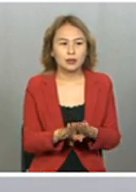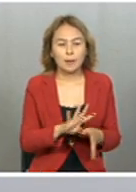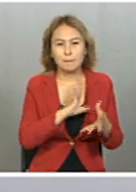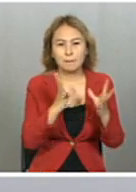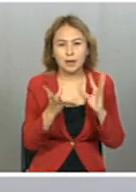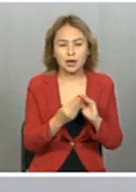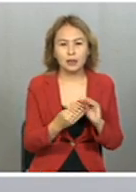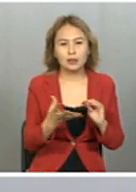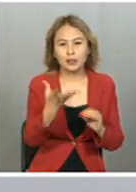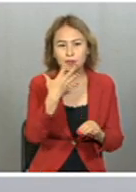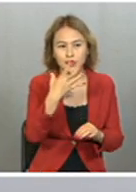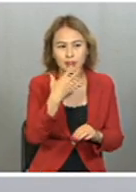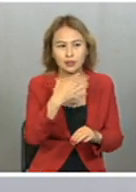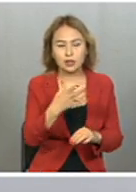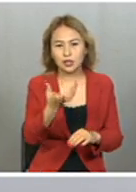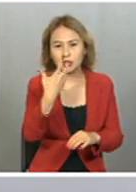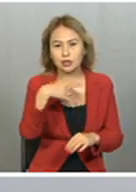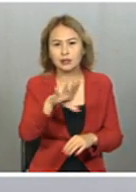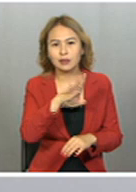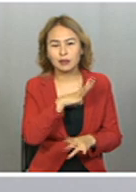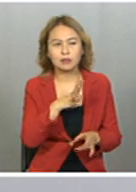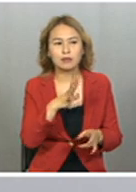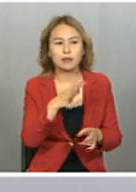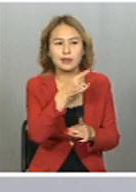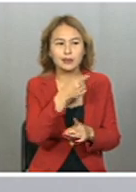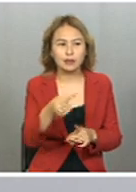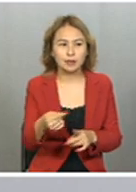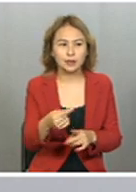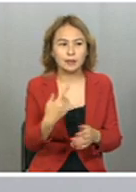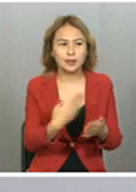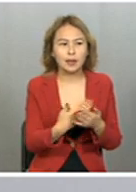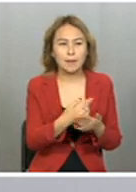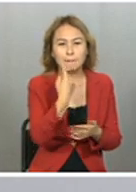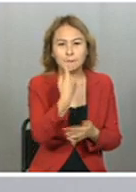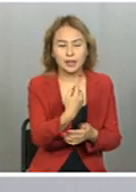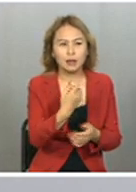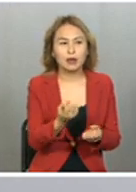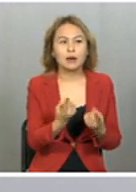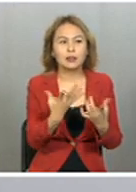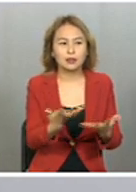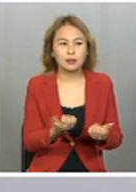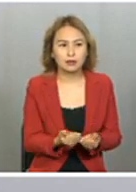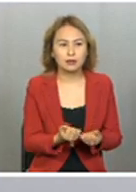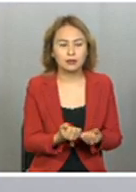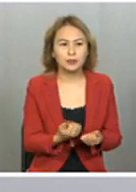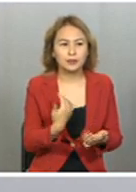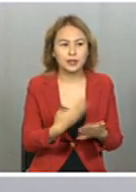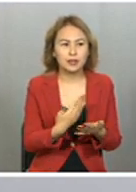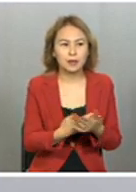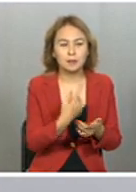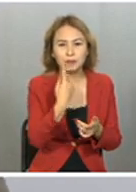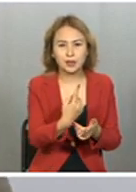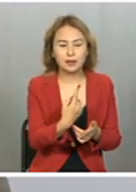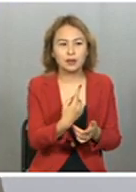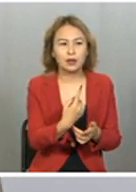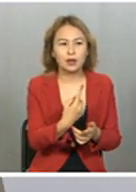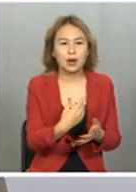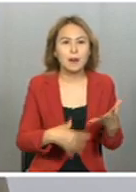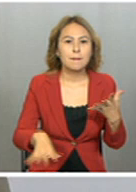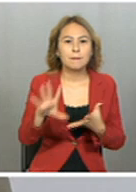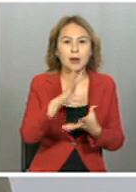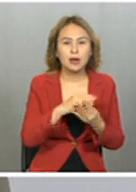қымыздан ішілген қымызды азайтамын. Мына бір деген сан қайдан келді? Балар, бір дегеніміз ол барлық